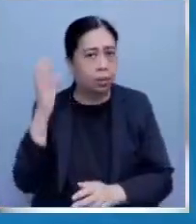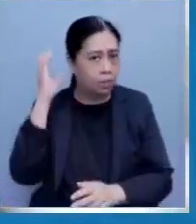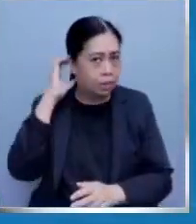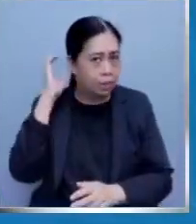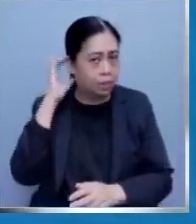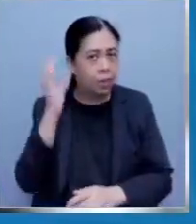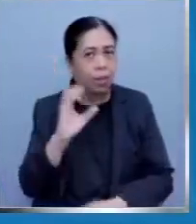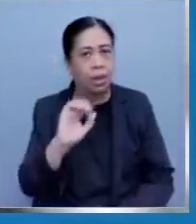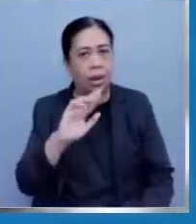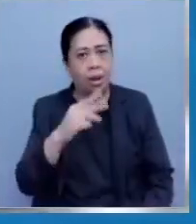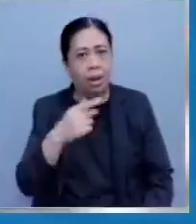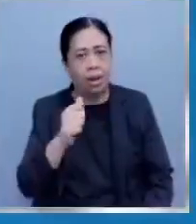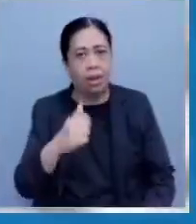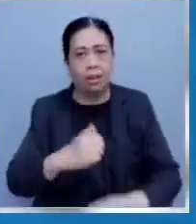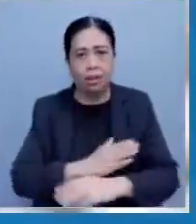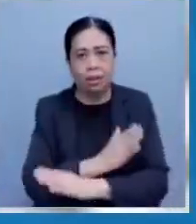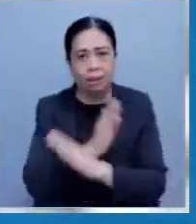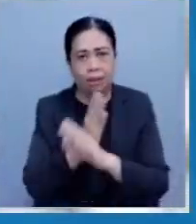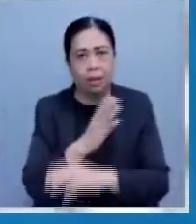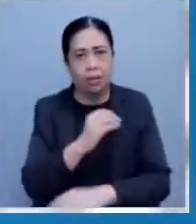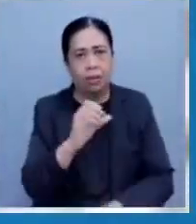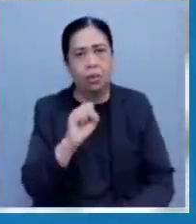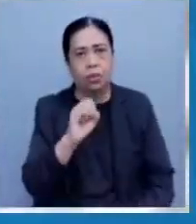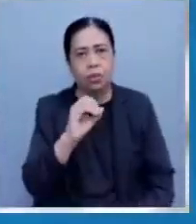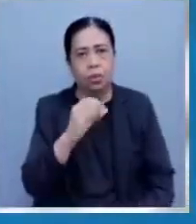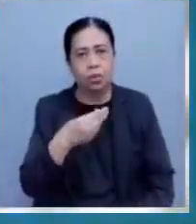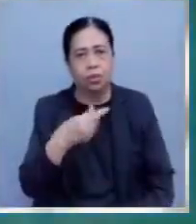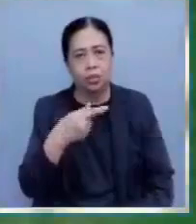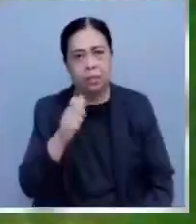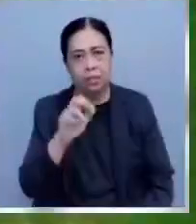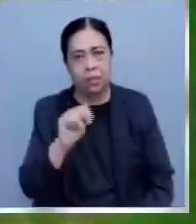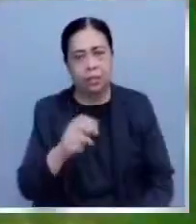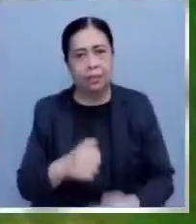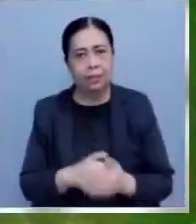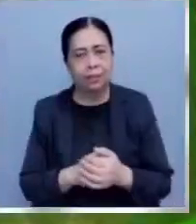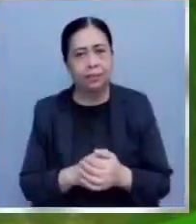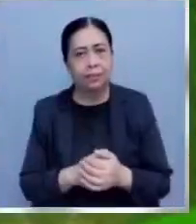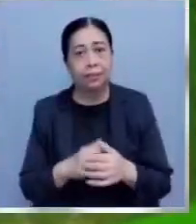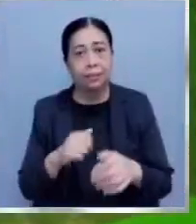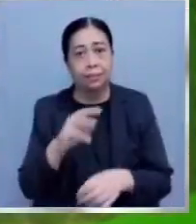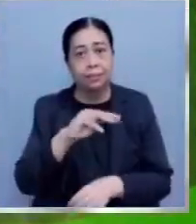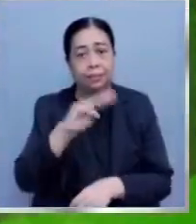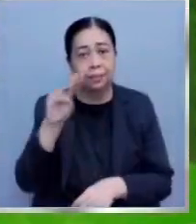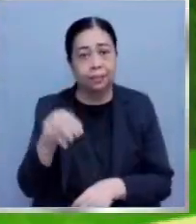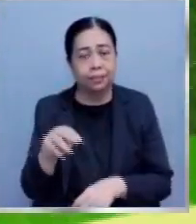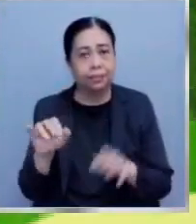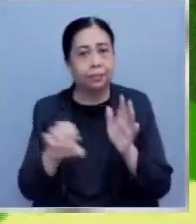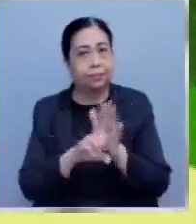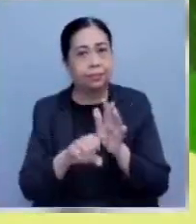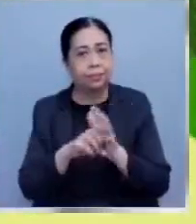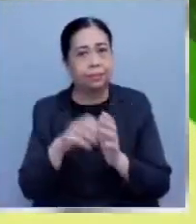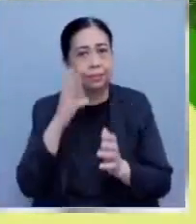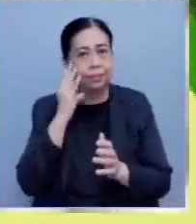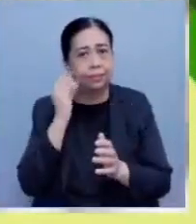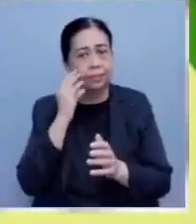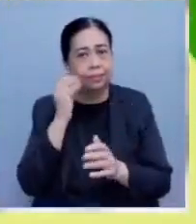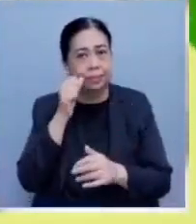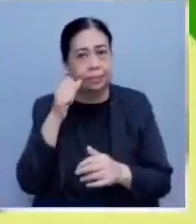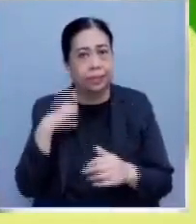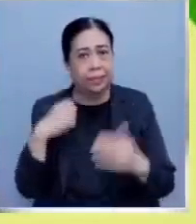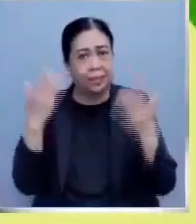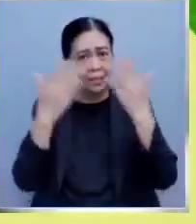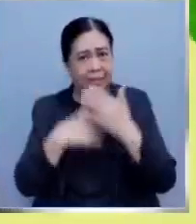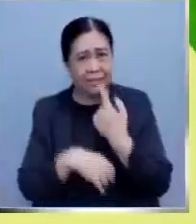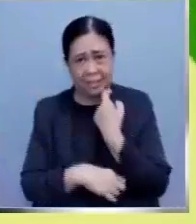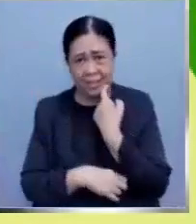Caraga, Davao Region at Soksarjen. Dito naman ho sa Metro Manila, tulad po ng naranasan natin kagabi at kani-kanina